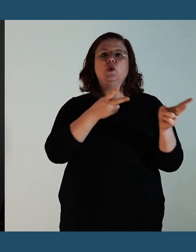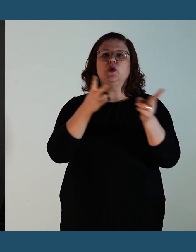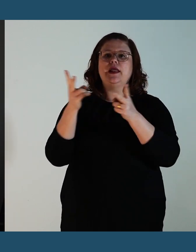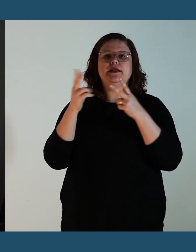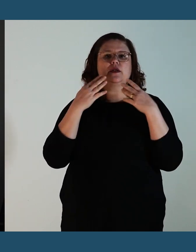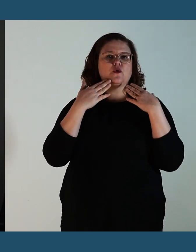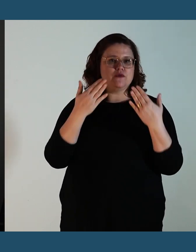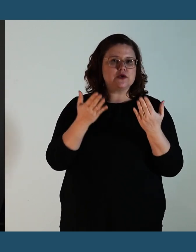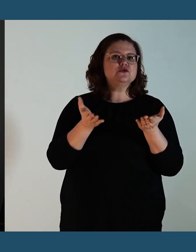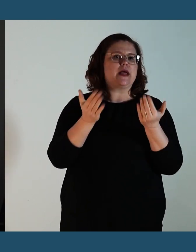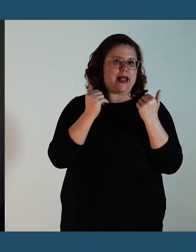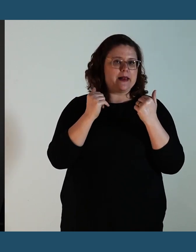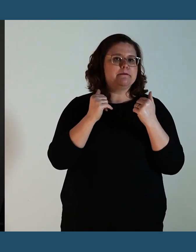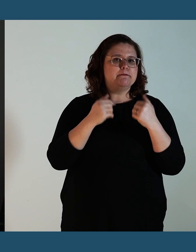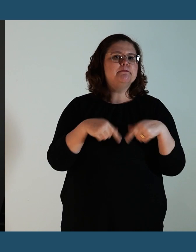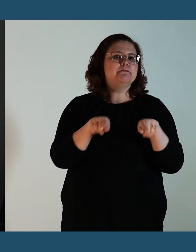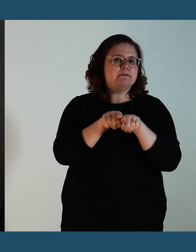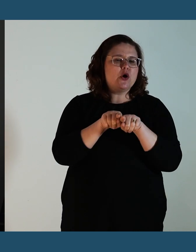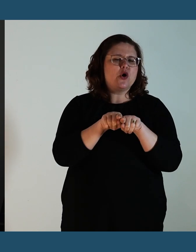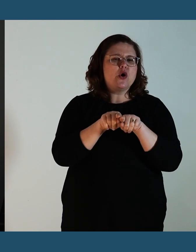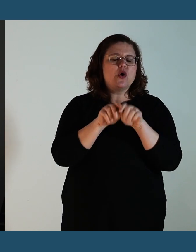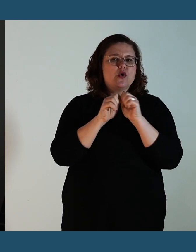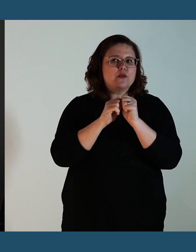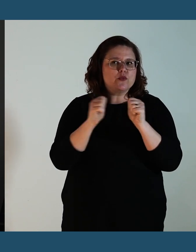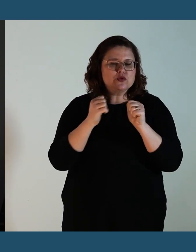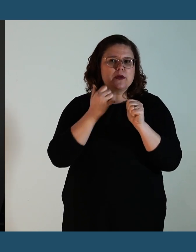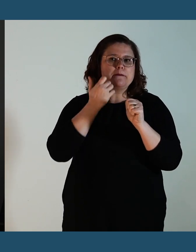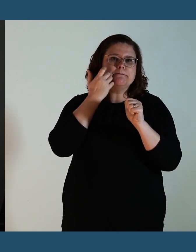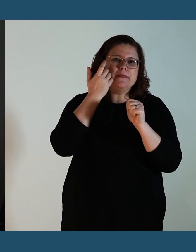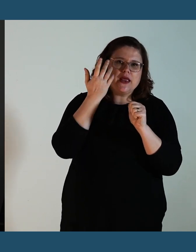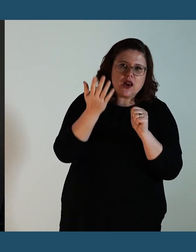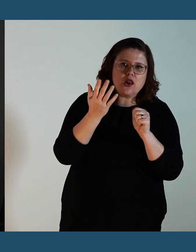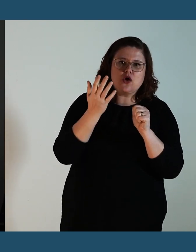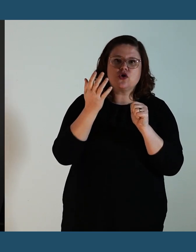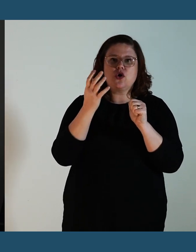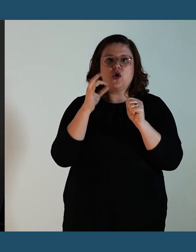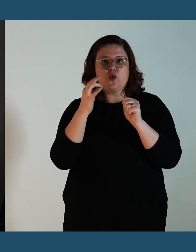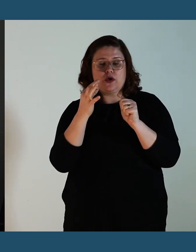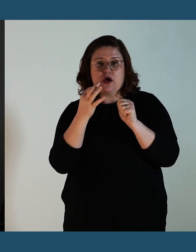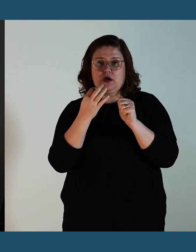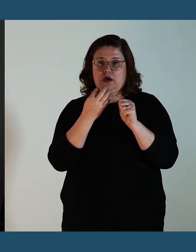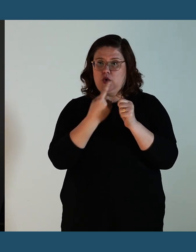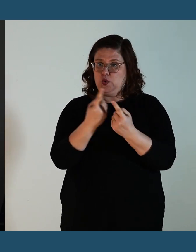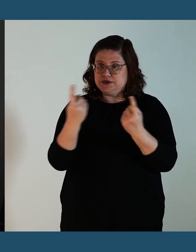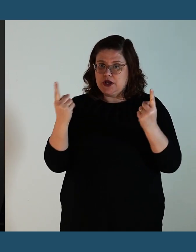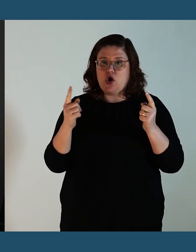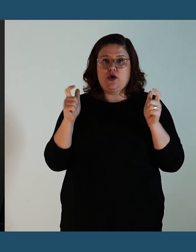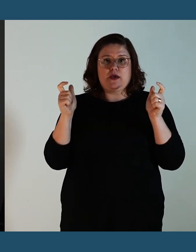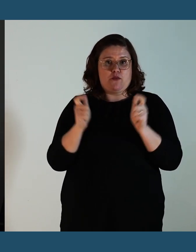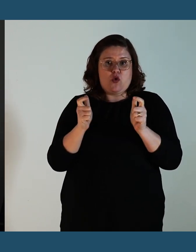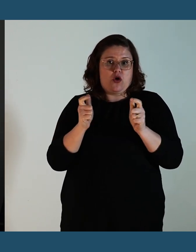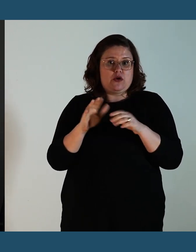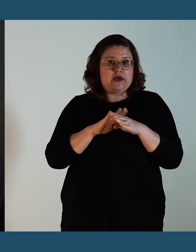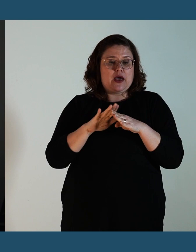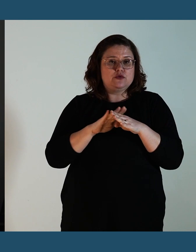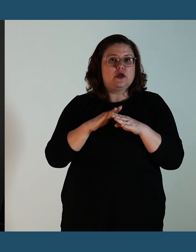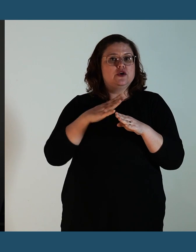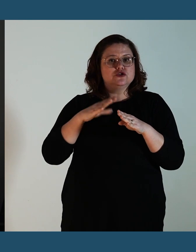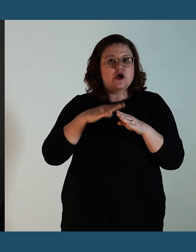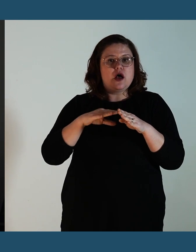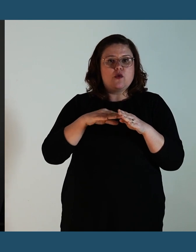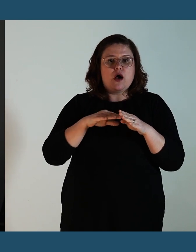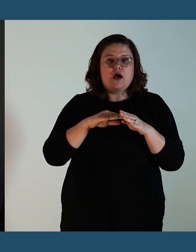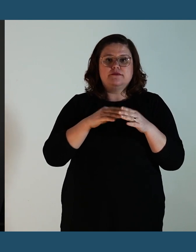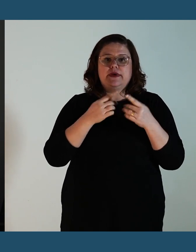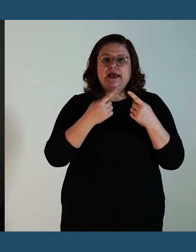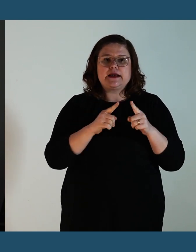näille kysymyksille, mutta sitten ratkaisevaa on se, milloin ja minkälaisia paukkuja me yksilöinä ja puolueina käytetään, kun me niihin eri